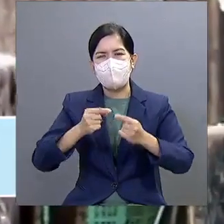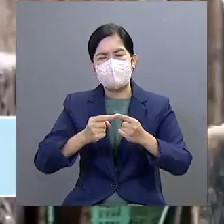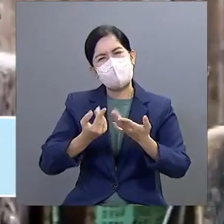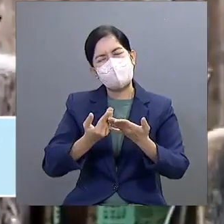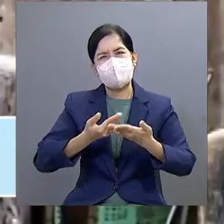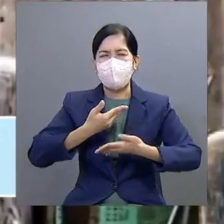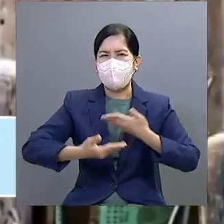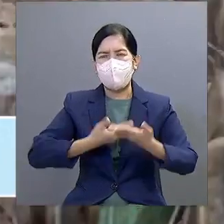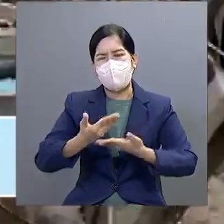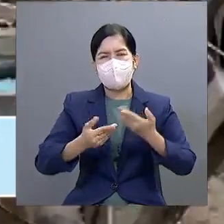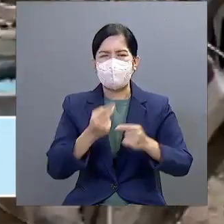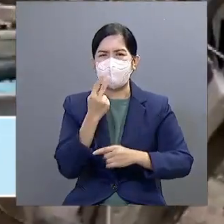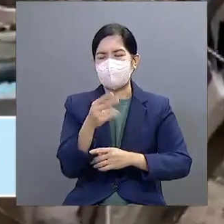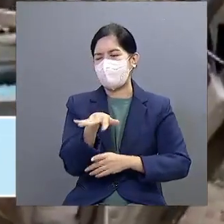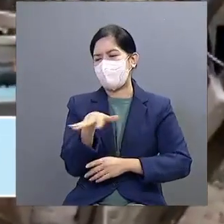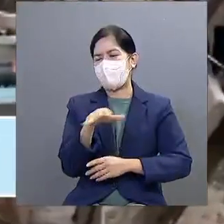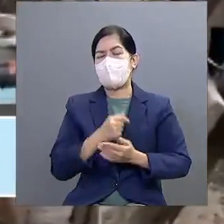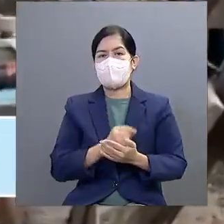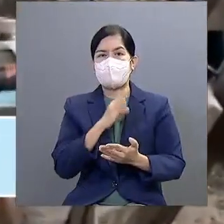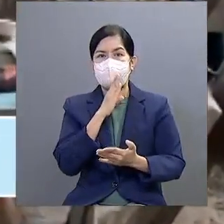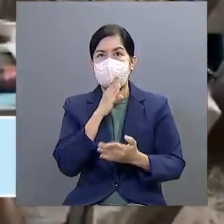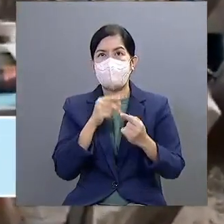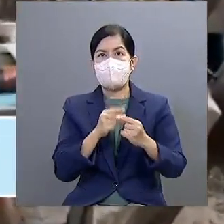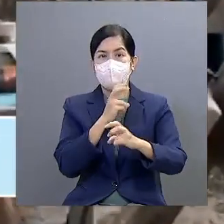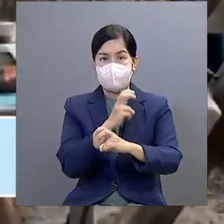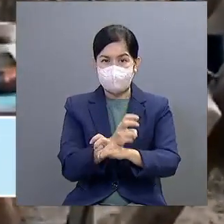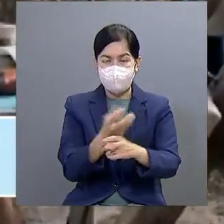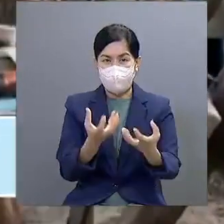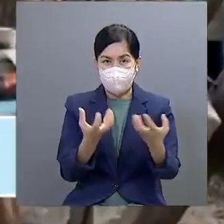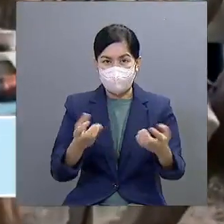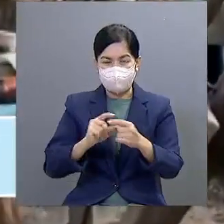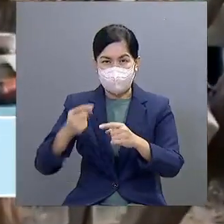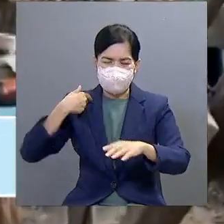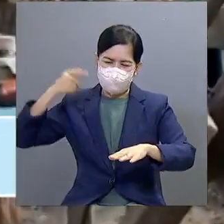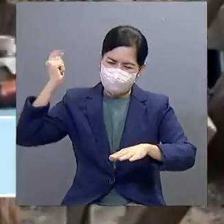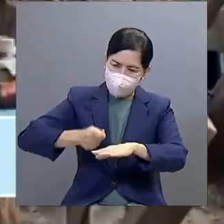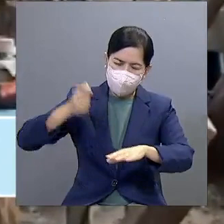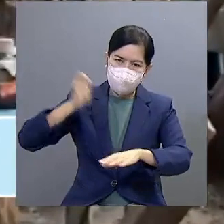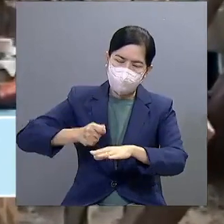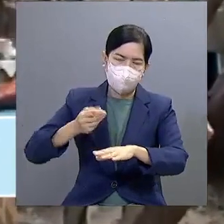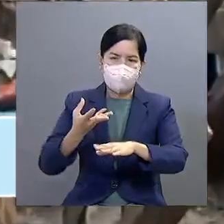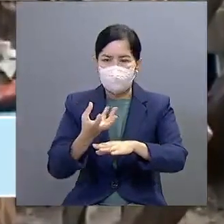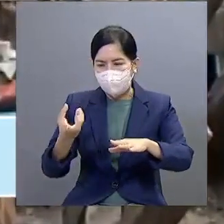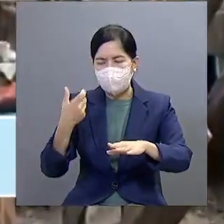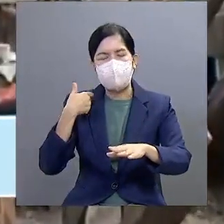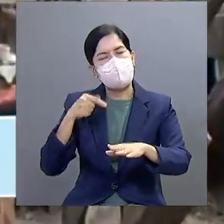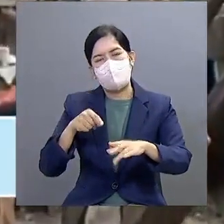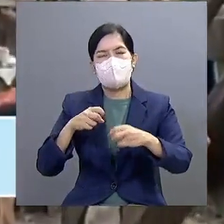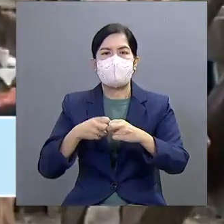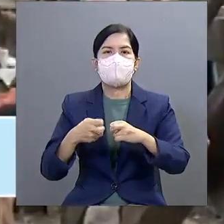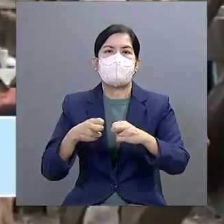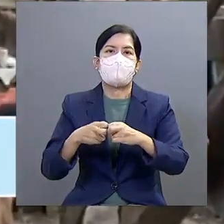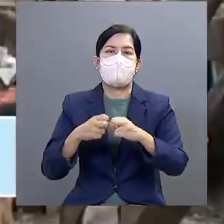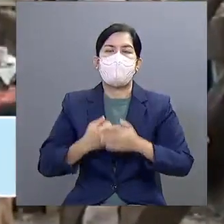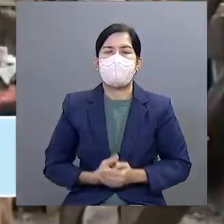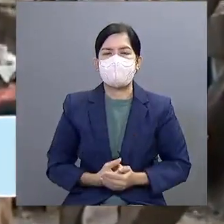ไปสับกระดูกอย่างนี้หรือว่าอาหารที่มีความแข็งมันก็มีดบิ่นหรือว่าเสียคมได้ง่ายก็ต้องเสียเวลามานั่งรับมีดกันใหม่ละค่ะคุณชวนก็เลยบ